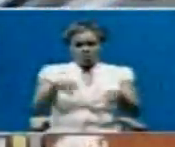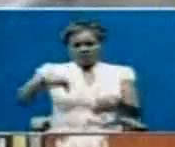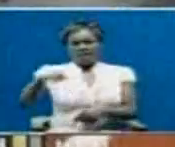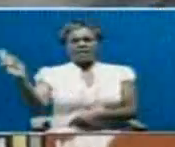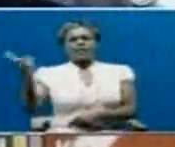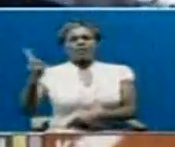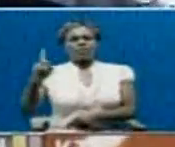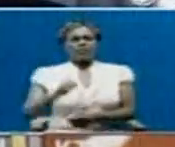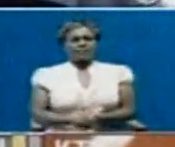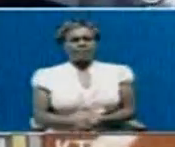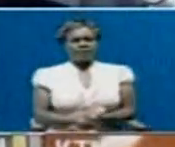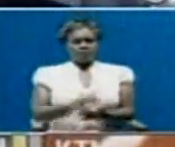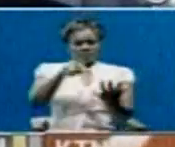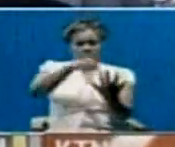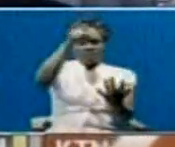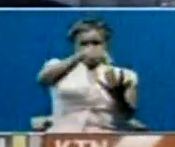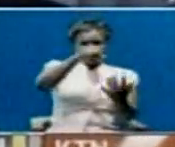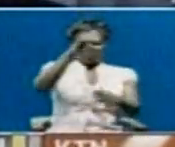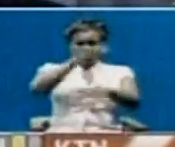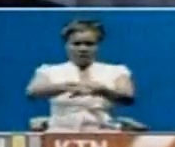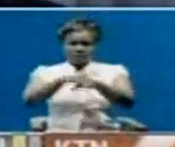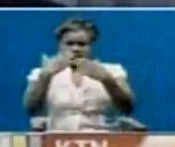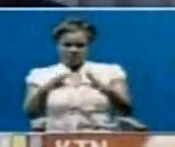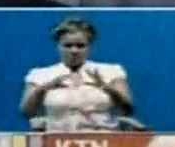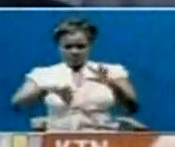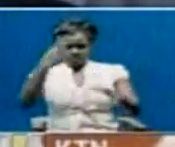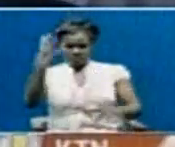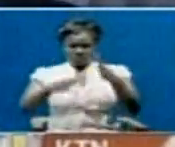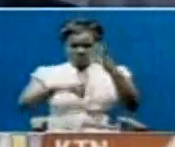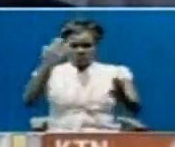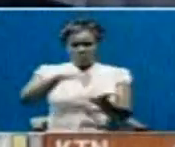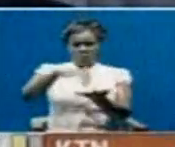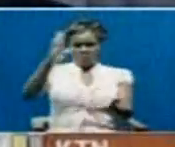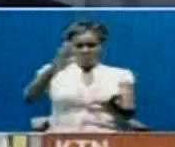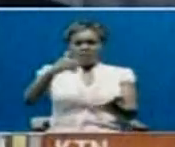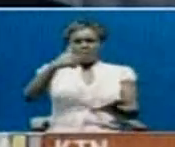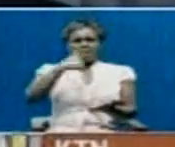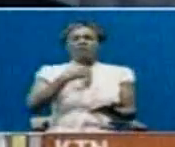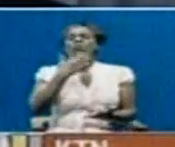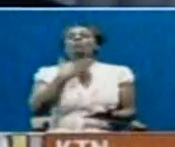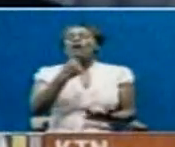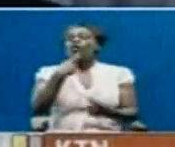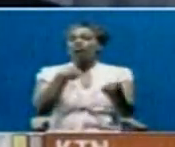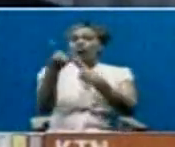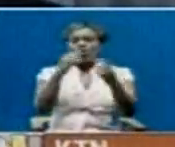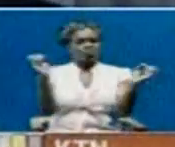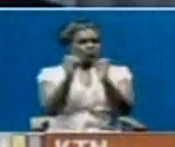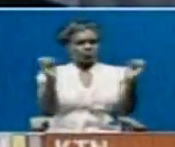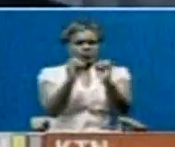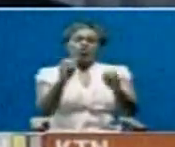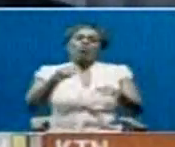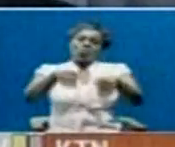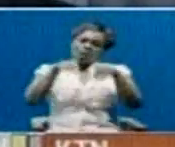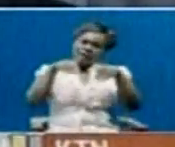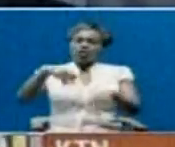Nairobi. We're taking some samples which we are going to analyze further. And I will not want to talk more other than wait for tomorrow